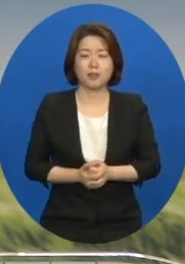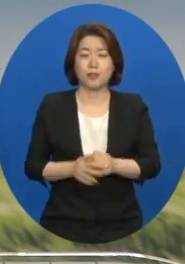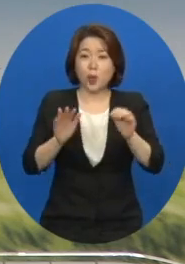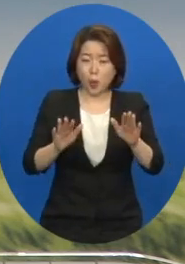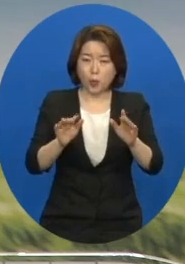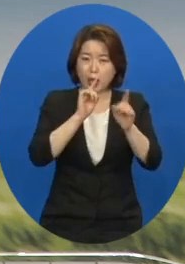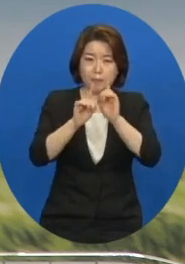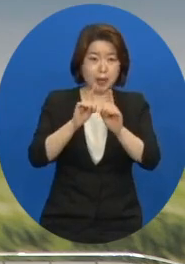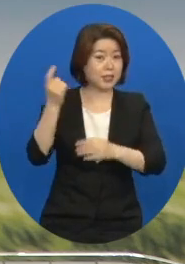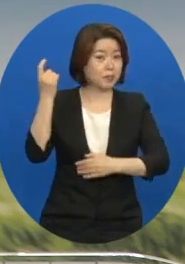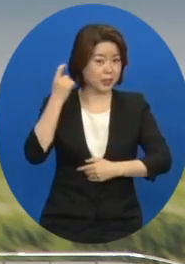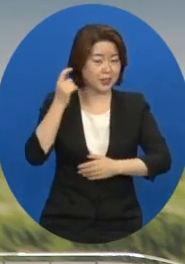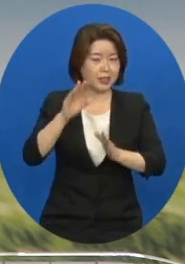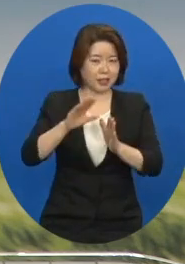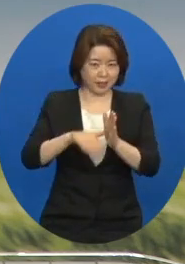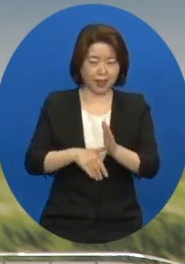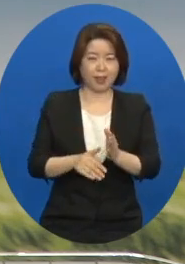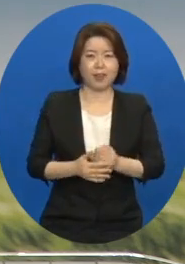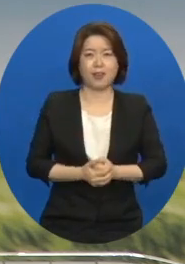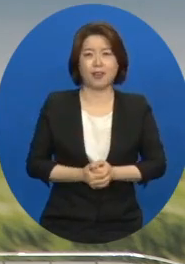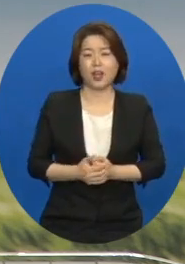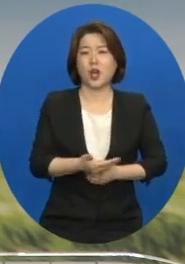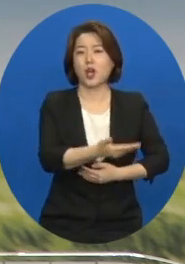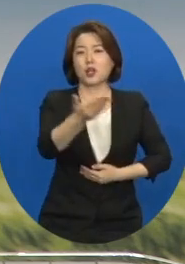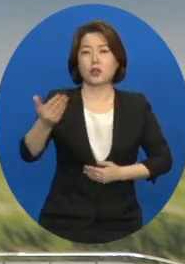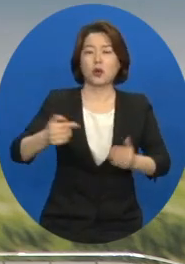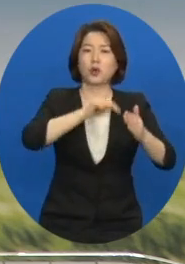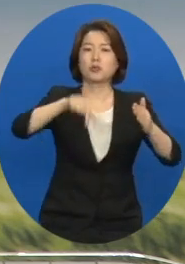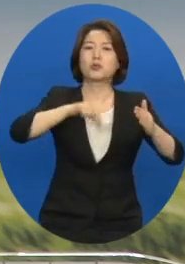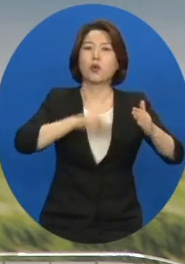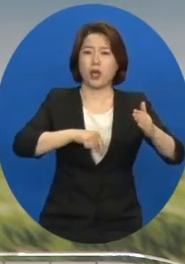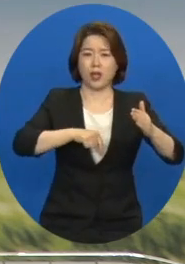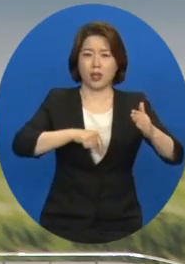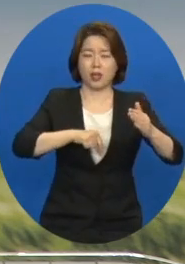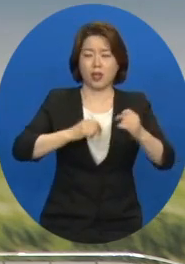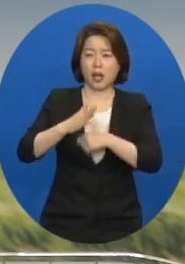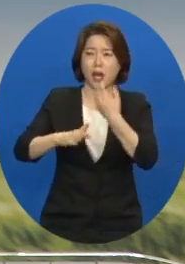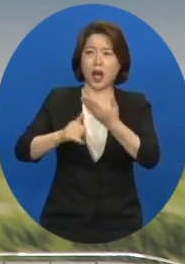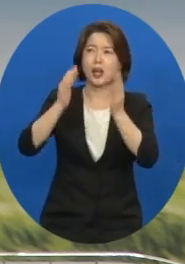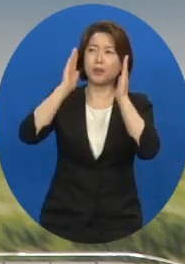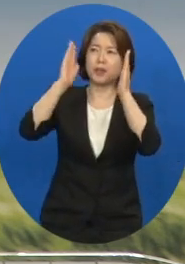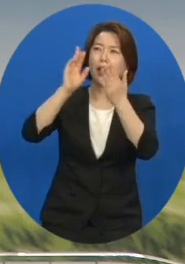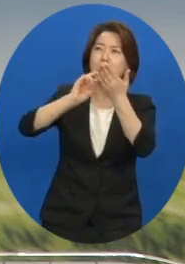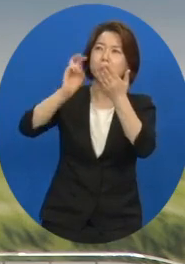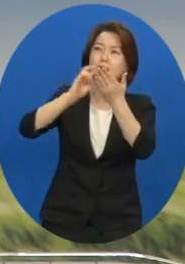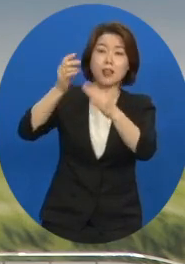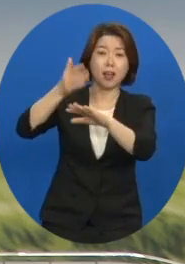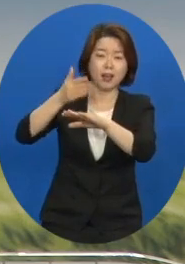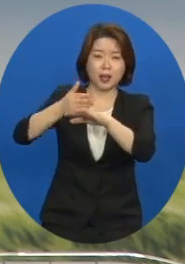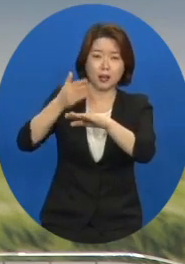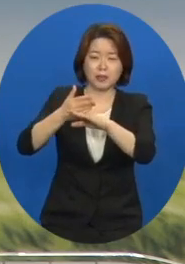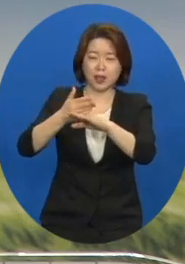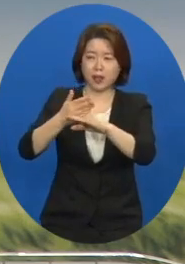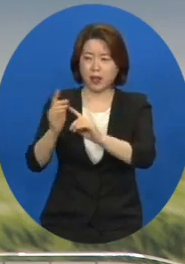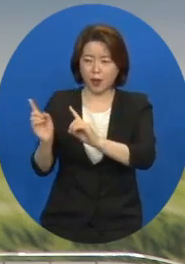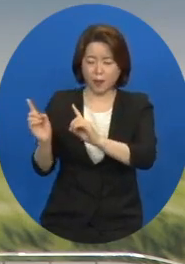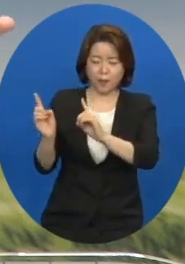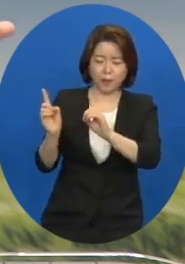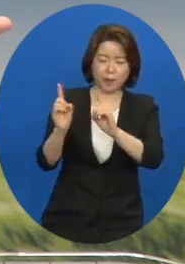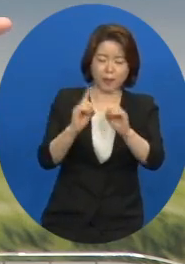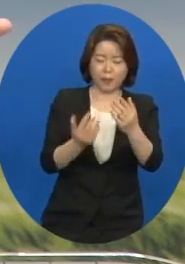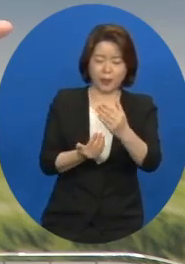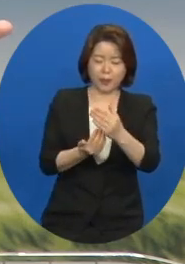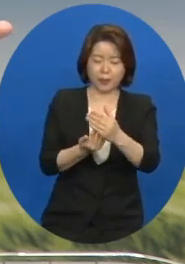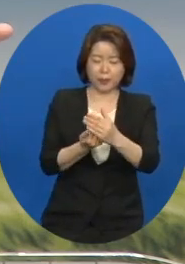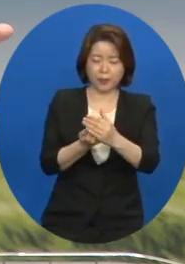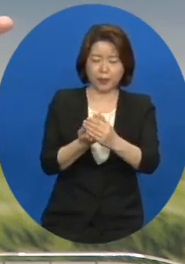오늘 말씀을 들으실 때 여러분 안에 하나님을 향한 찬양과 감사가 살아나는 역사가 일어나는